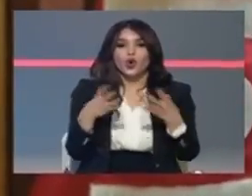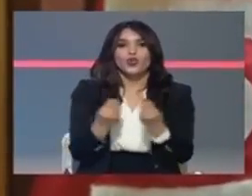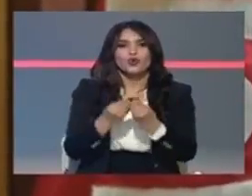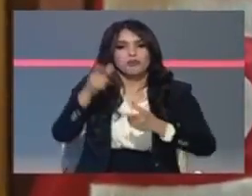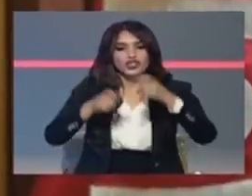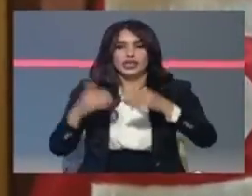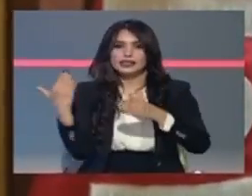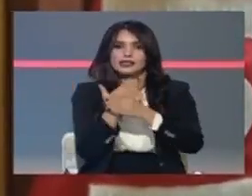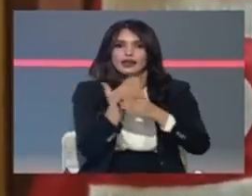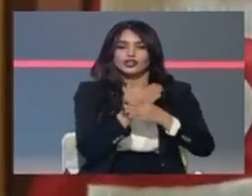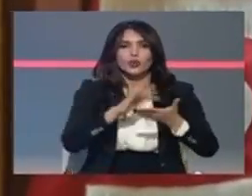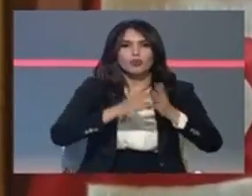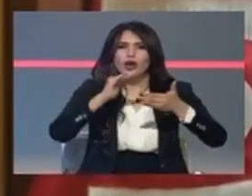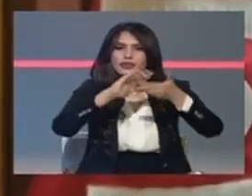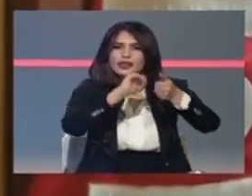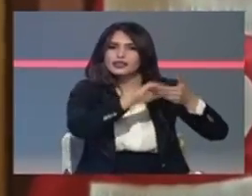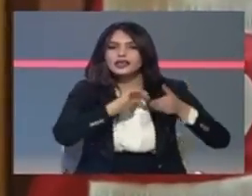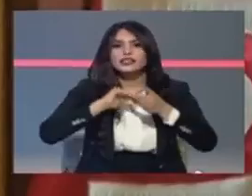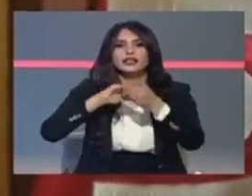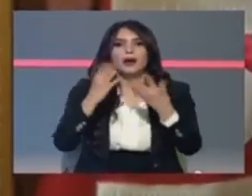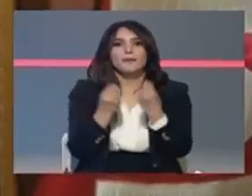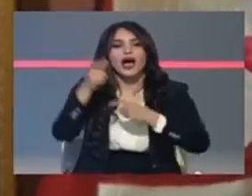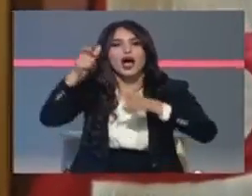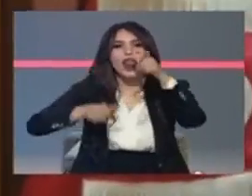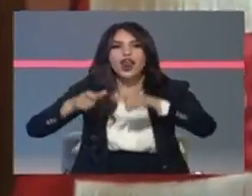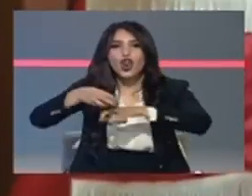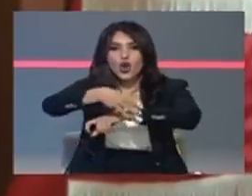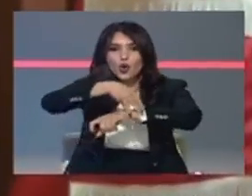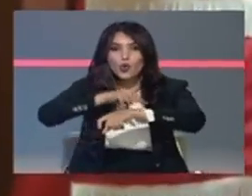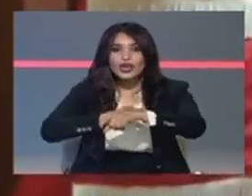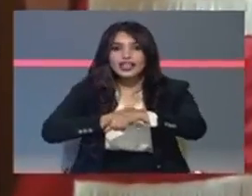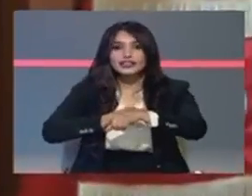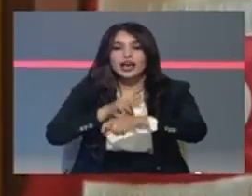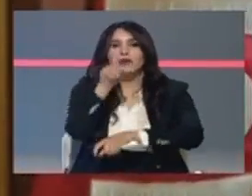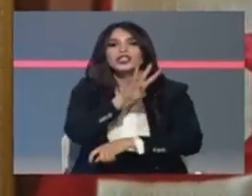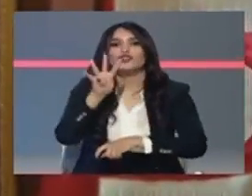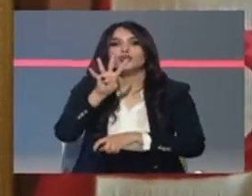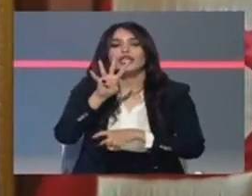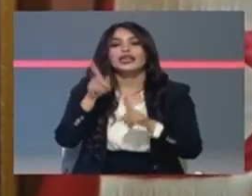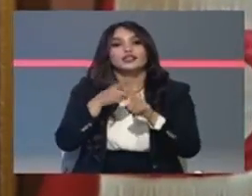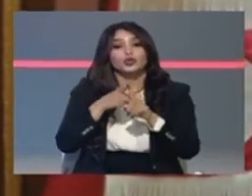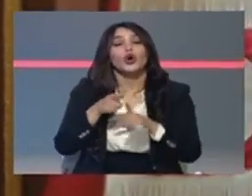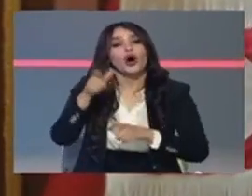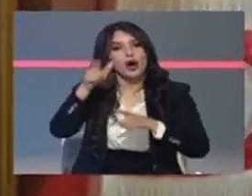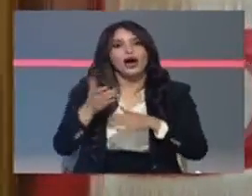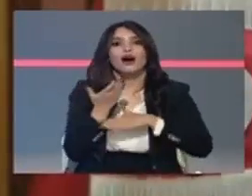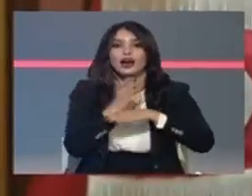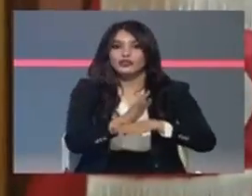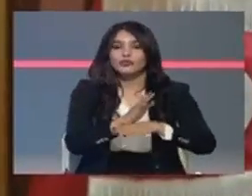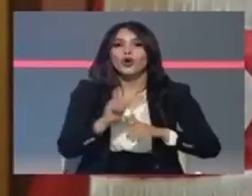الأطراف، وتم التنسيق مع سادة الولايات مشكورين تقريبا 14 ولاية اللي وفروا في البداية يعني مراكز متاع